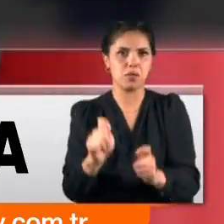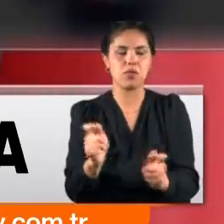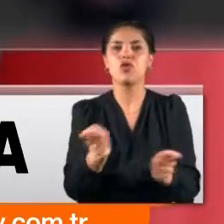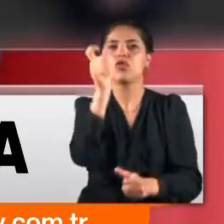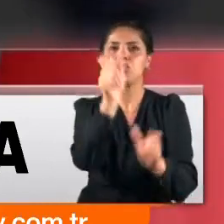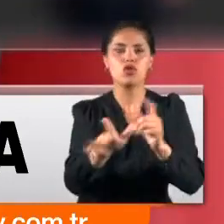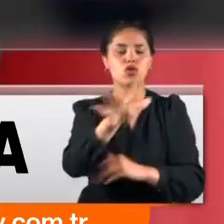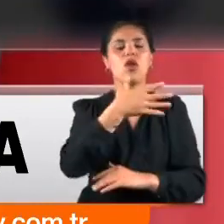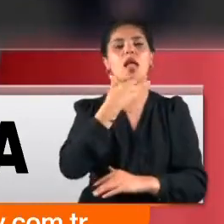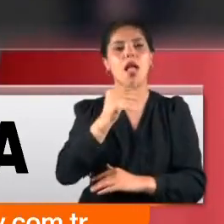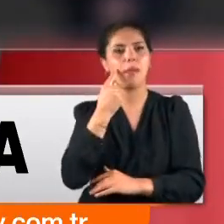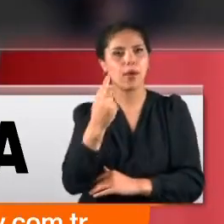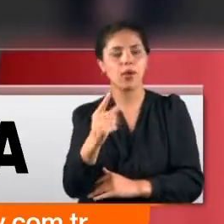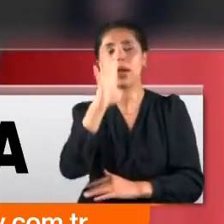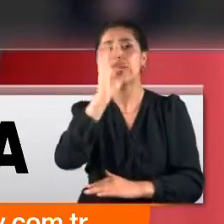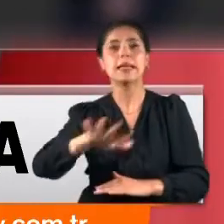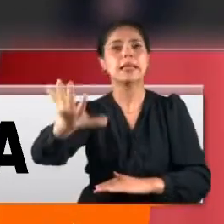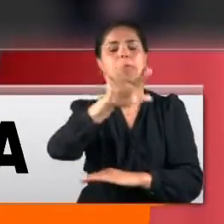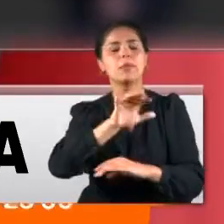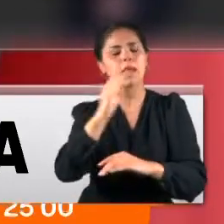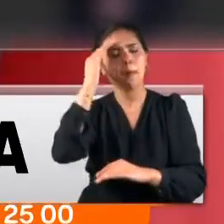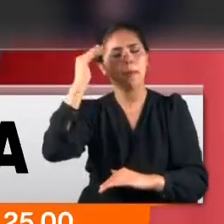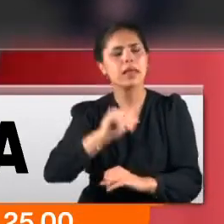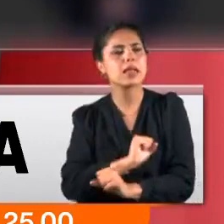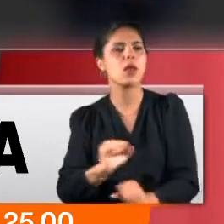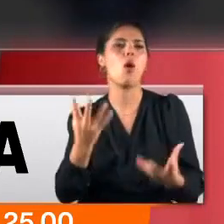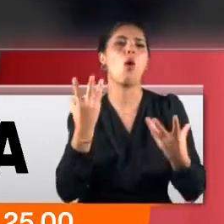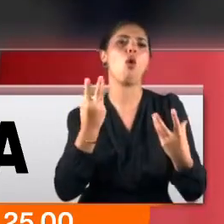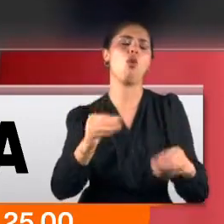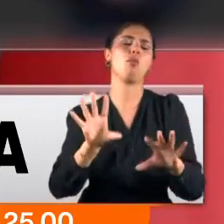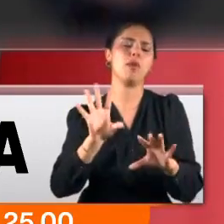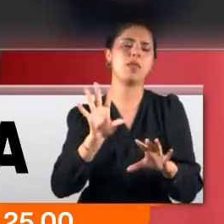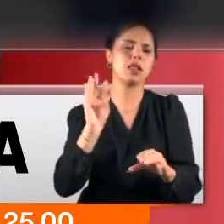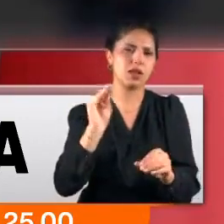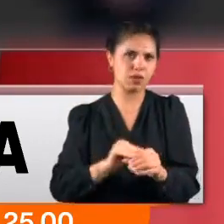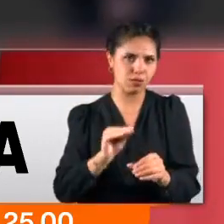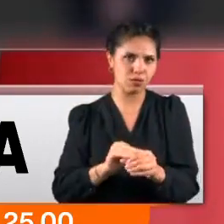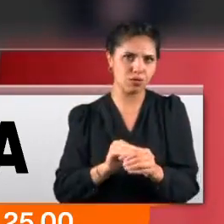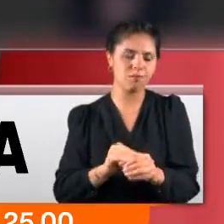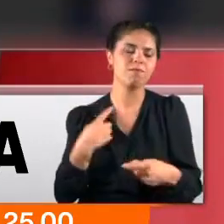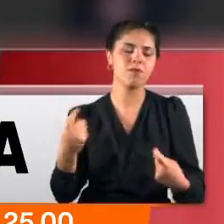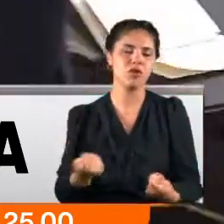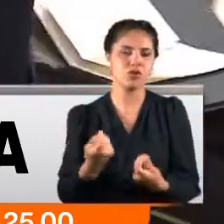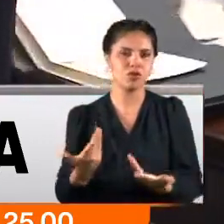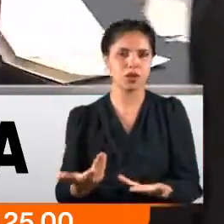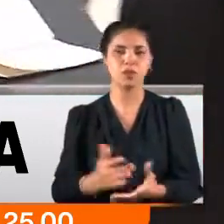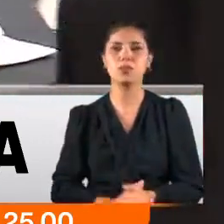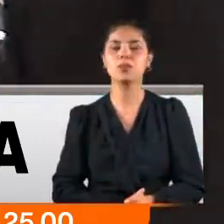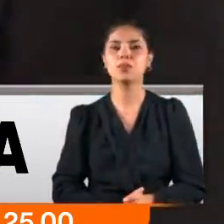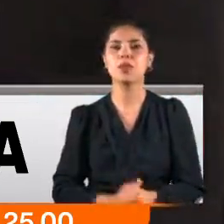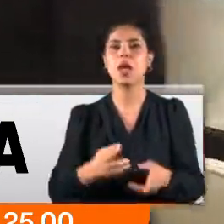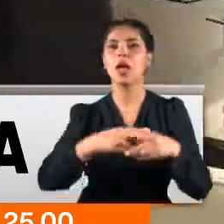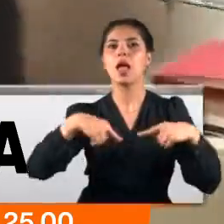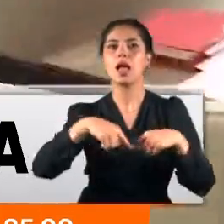Çalışanından emeklisine hiç kimsenin mağduriyetinin kalıcı olmasına rıza göstermeyiz. Ve